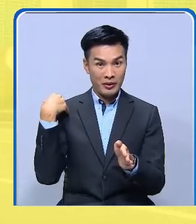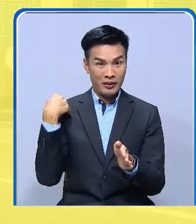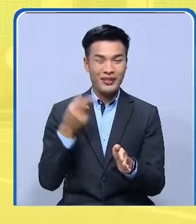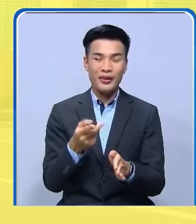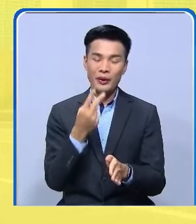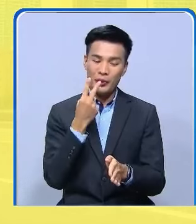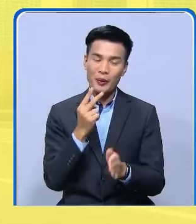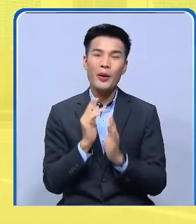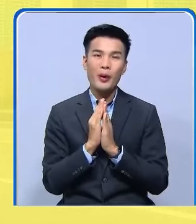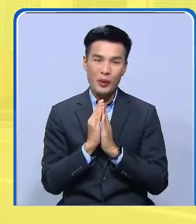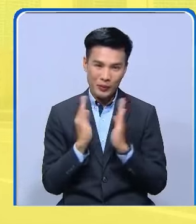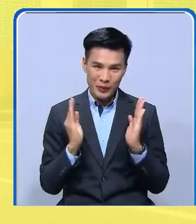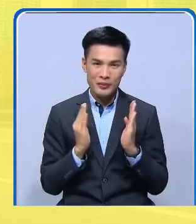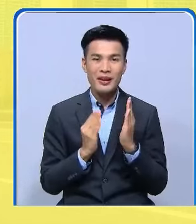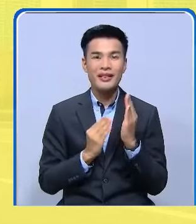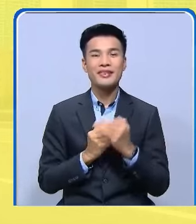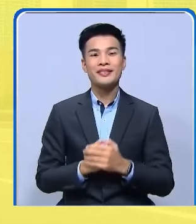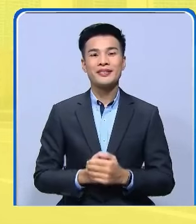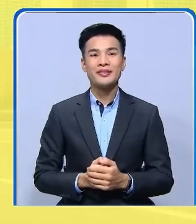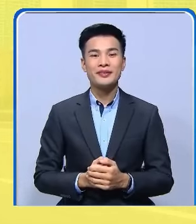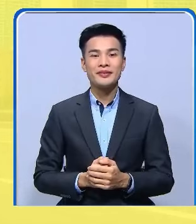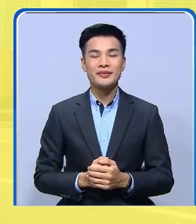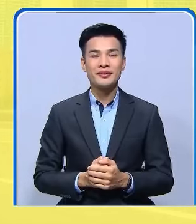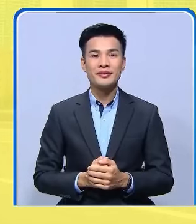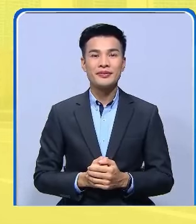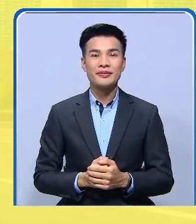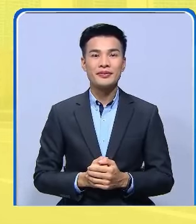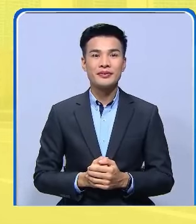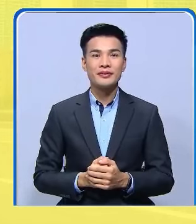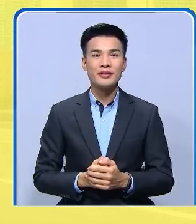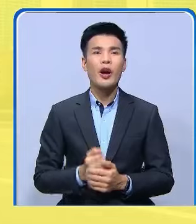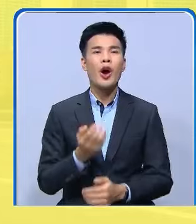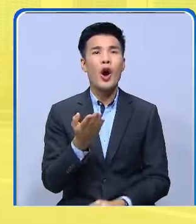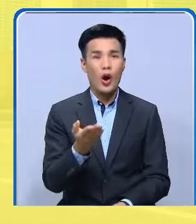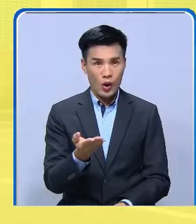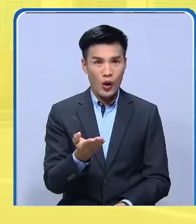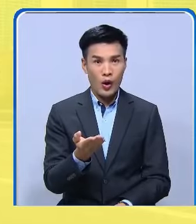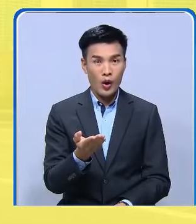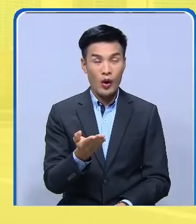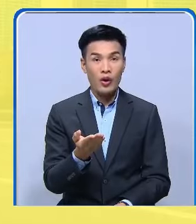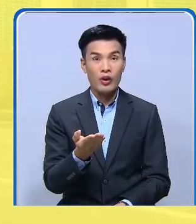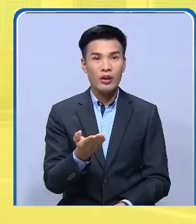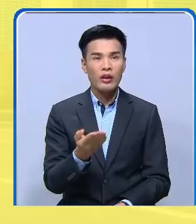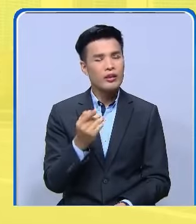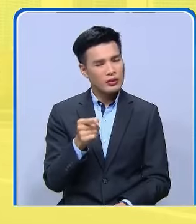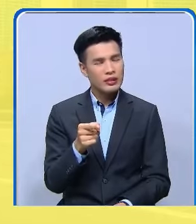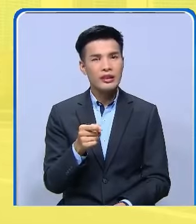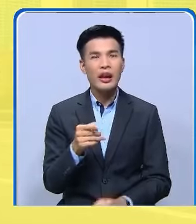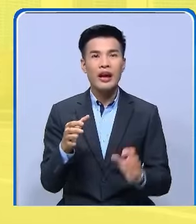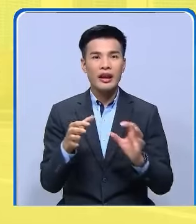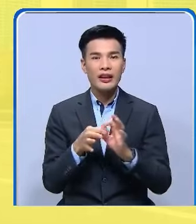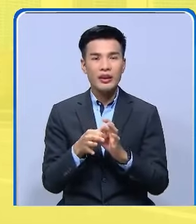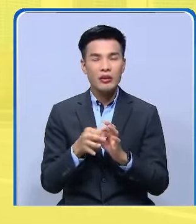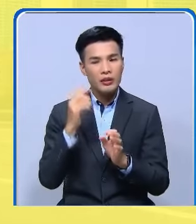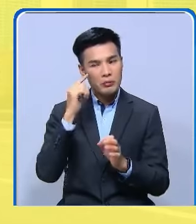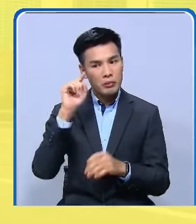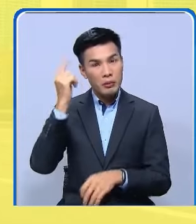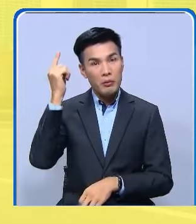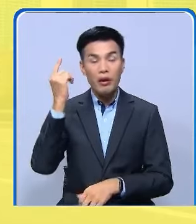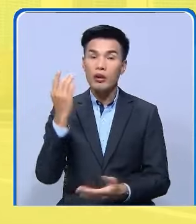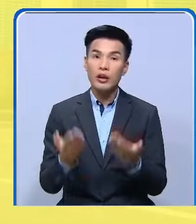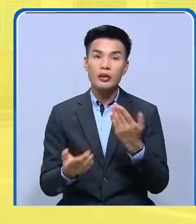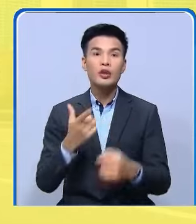ที่มาเยี่ยมเยียน โอ้โหขออนุญาตนะคะคือเรื่องของศิลปะความงามเนี่ยมันเป็นรส